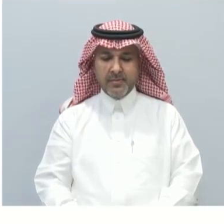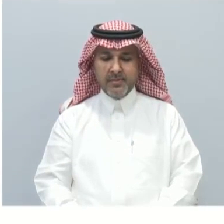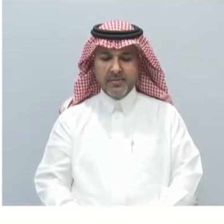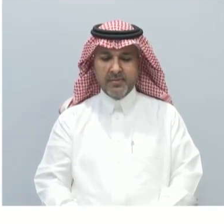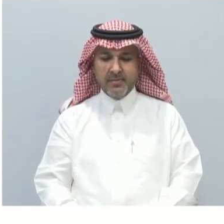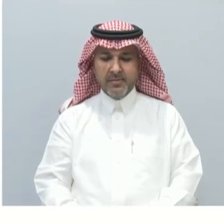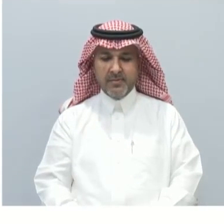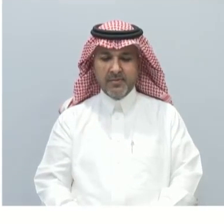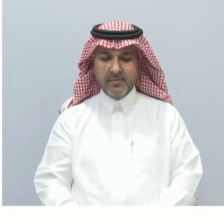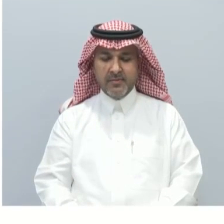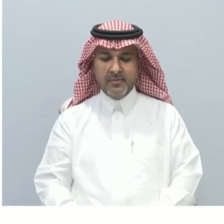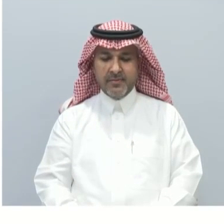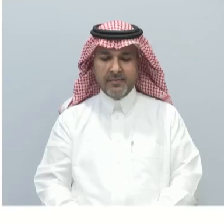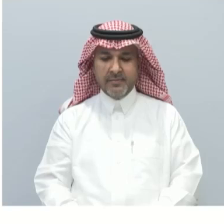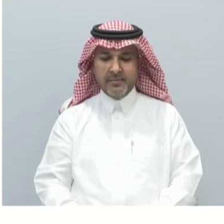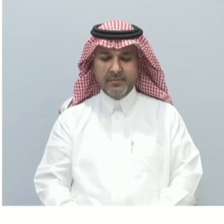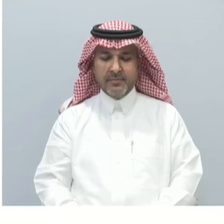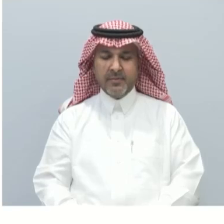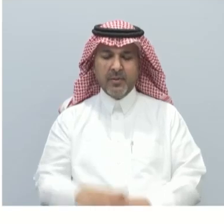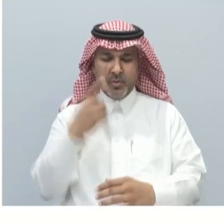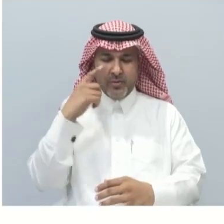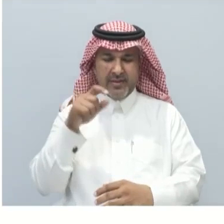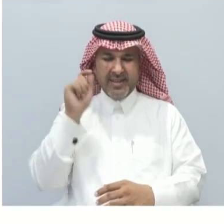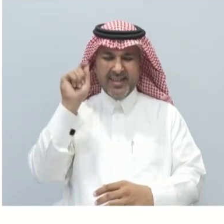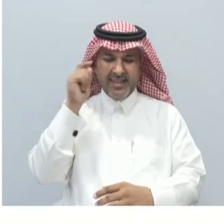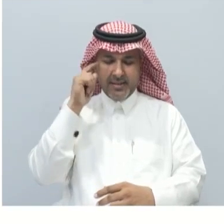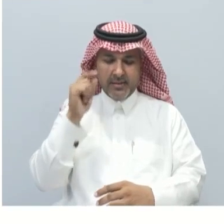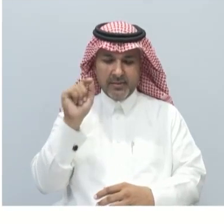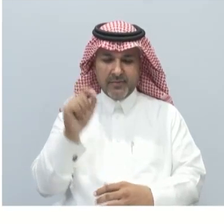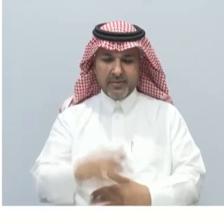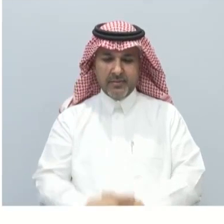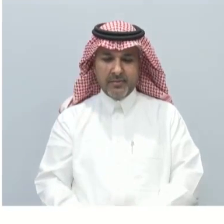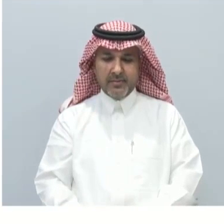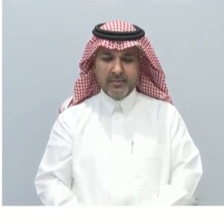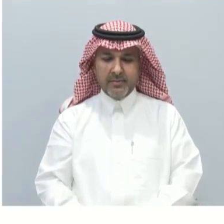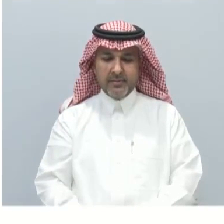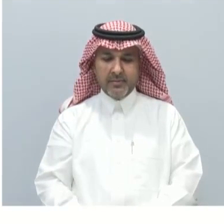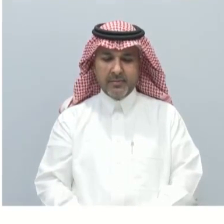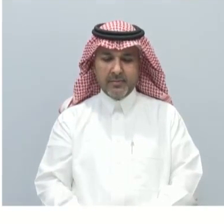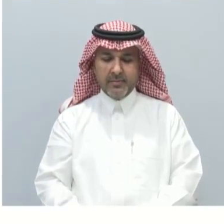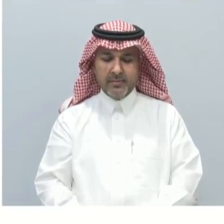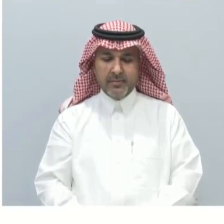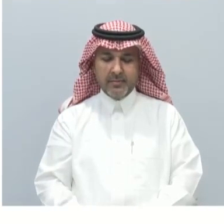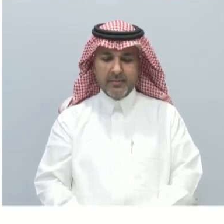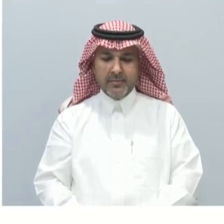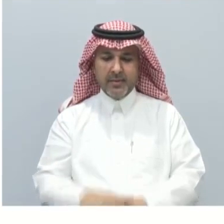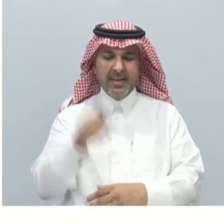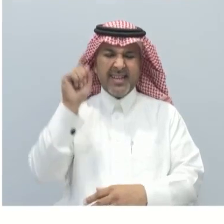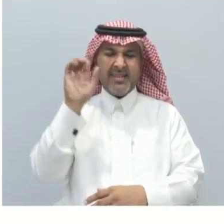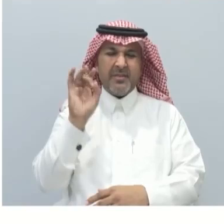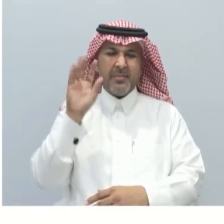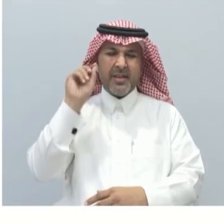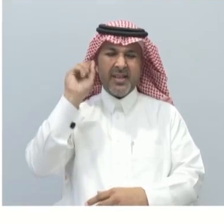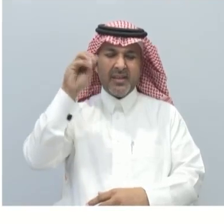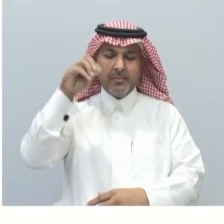بالصفر الاكس بصفر واشوف كم تطلع معاك اذا تحبون نحسبها والله انا احب سؤال المقطع واي هذا دائما اجيبه لطلابي